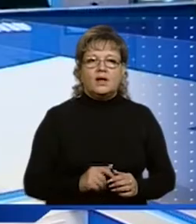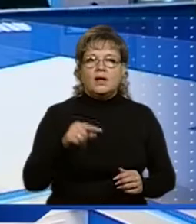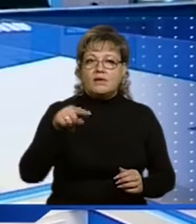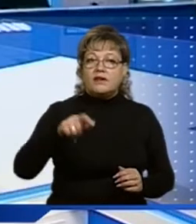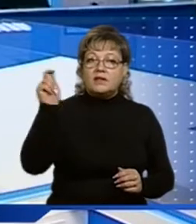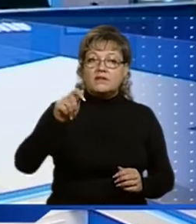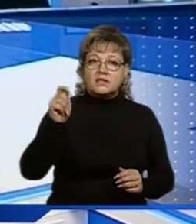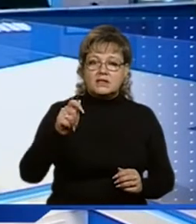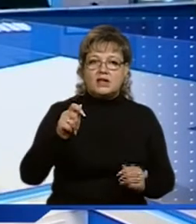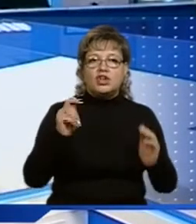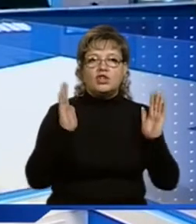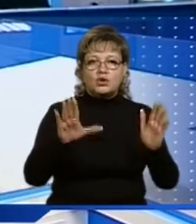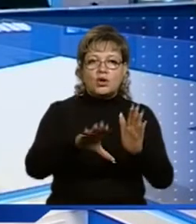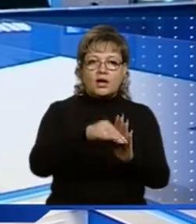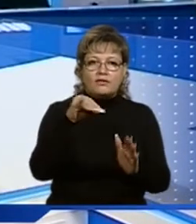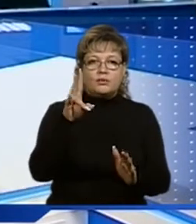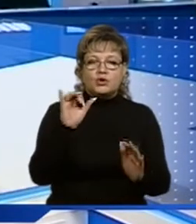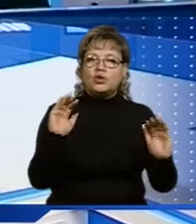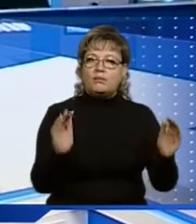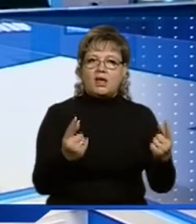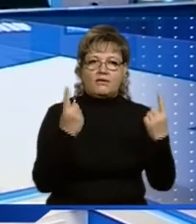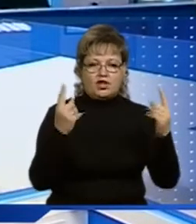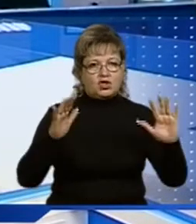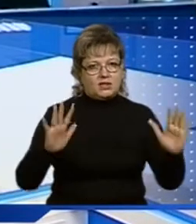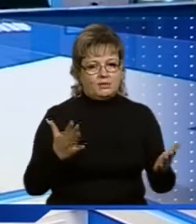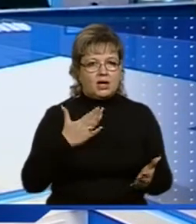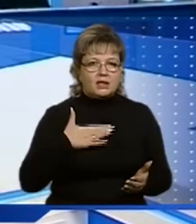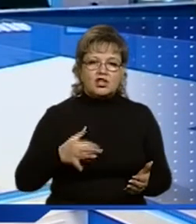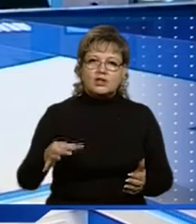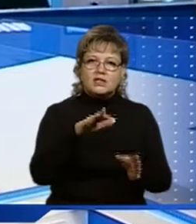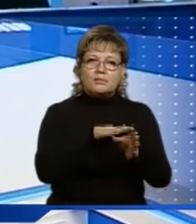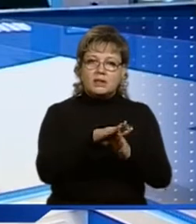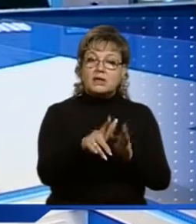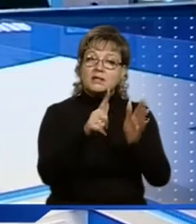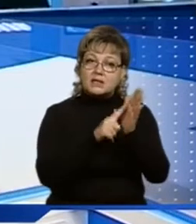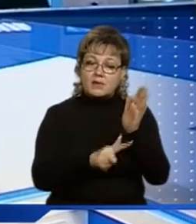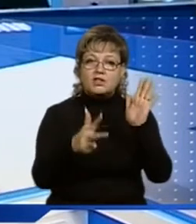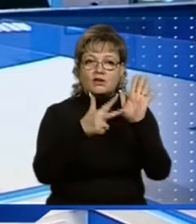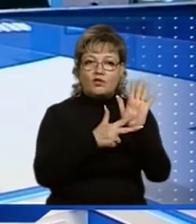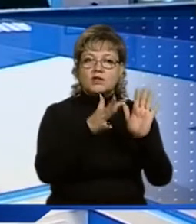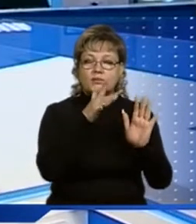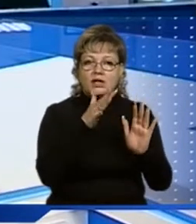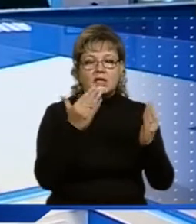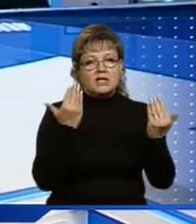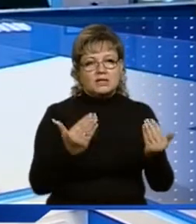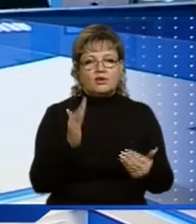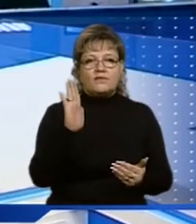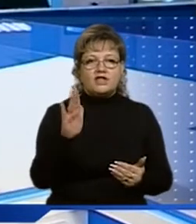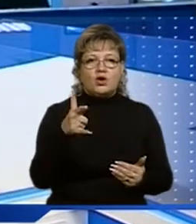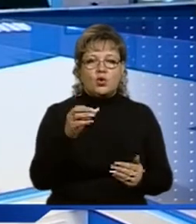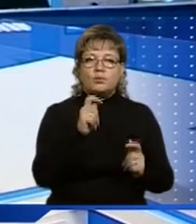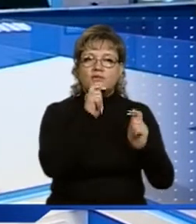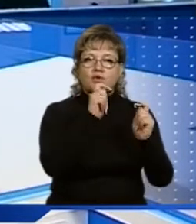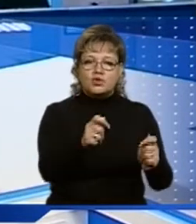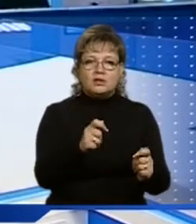В это воскресенье на Дону не только выборы, но и не менее важное событие. Нашему региону исполняется 78 лет. Сегодня Василий Голубев